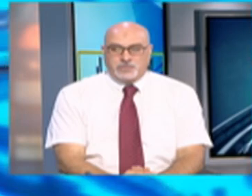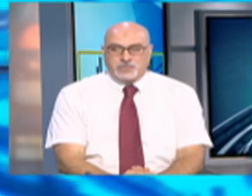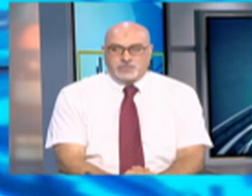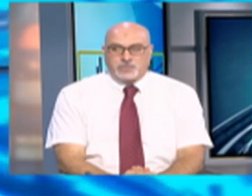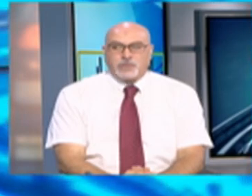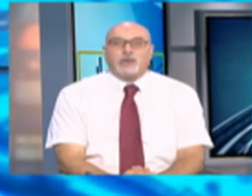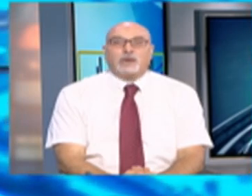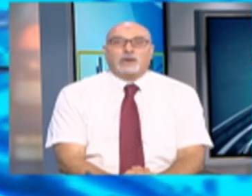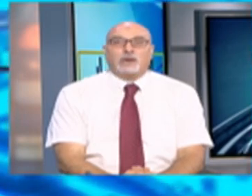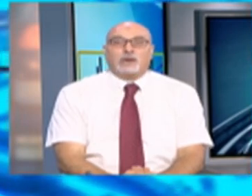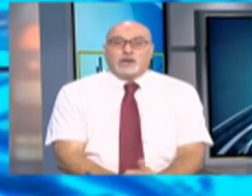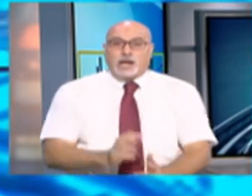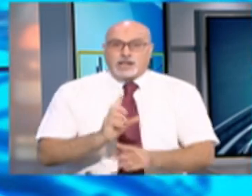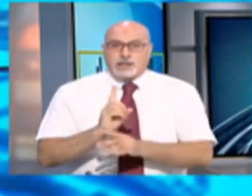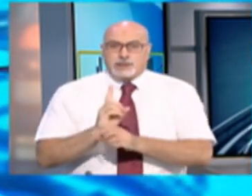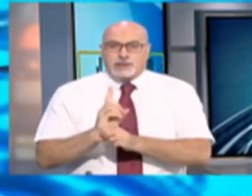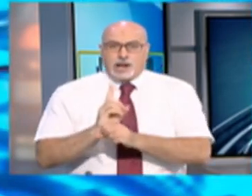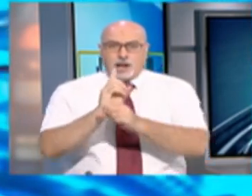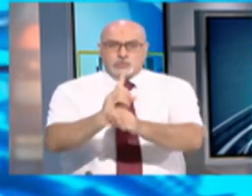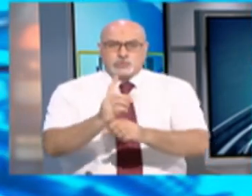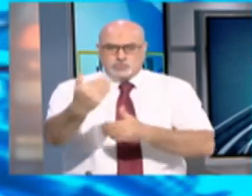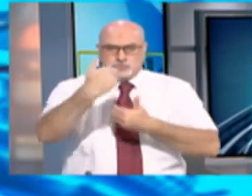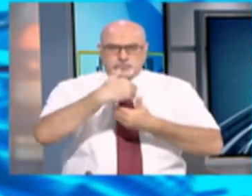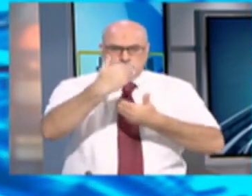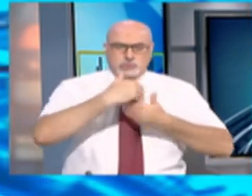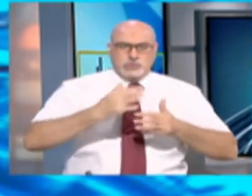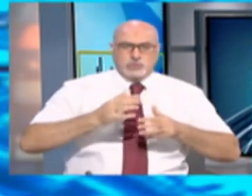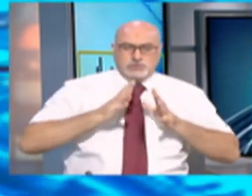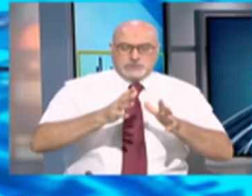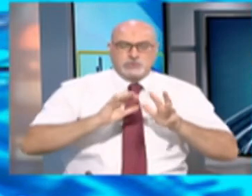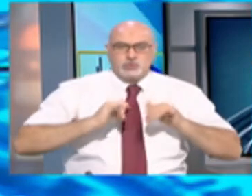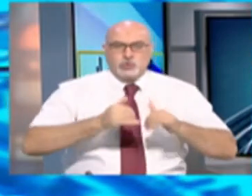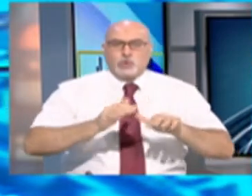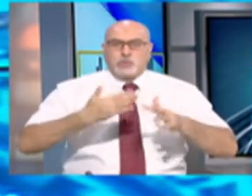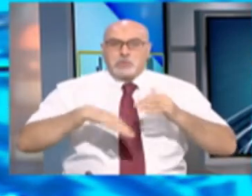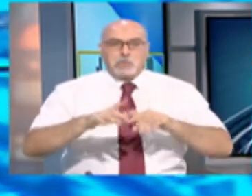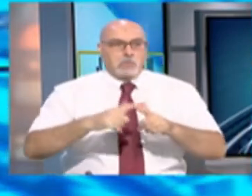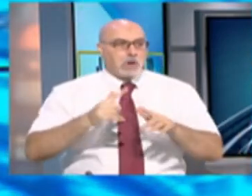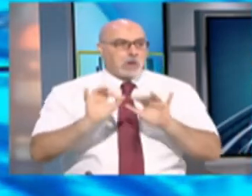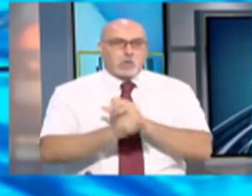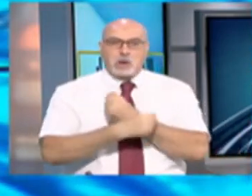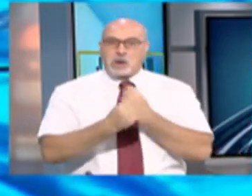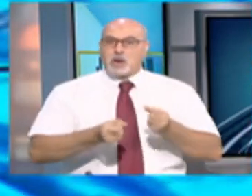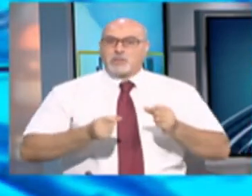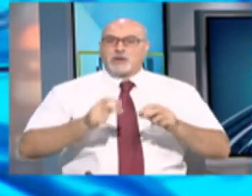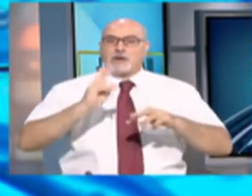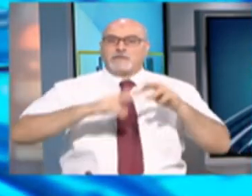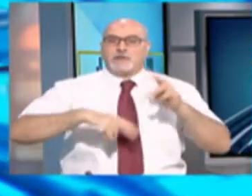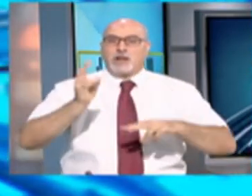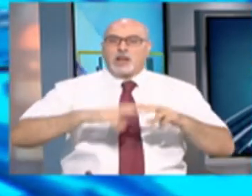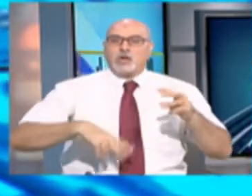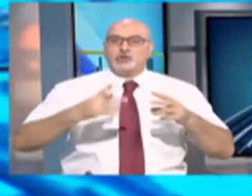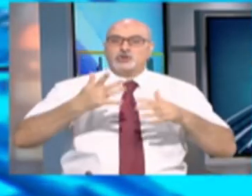هذا وأعربت الوفود الرياضية المشاركة في ألعاب البحر الأبيض المتوسط عن إعجابها بالقرية المتوسطية